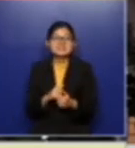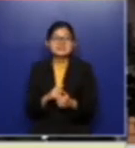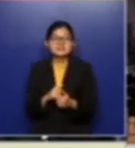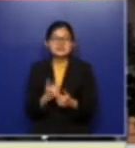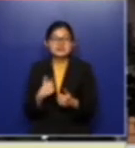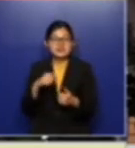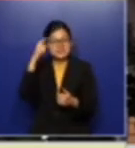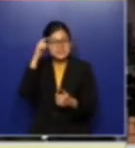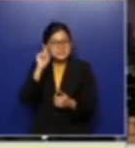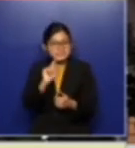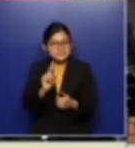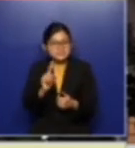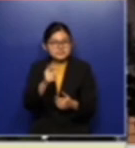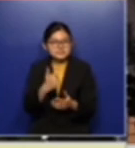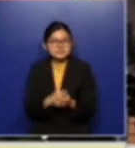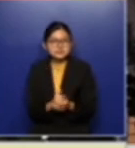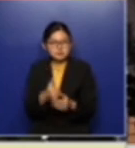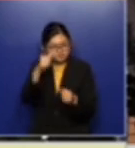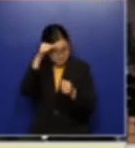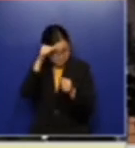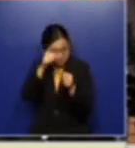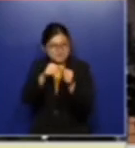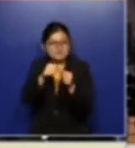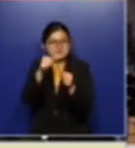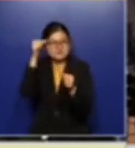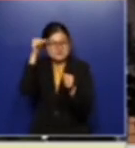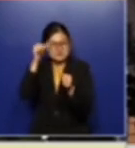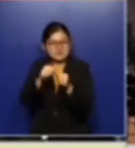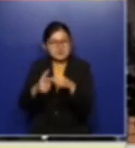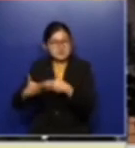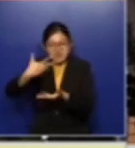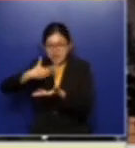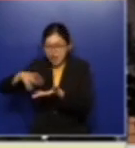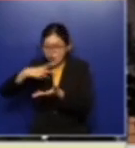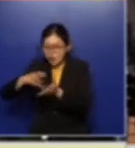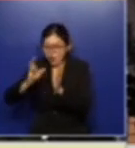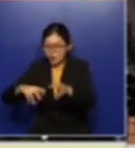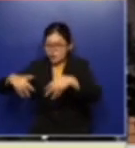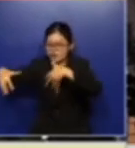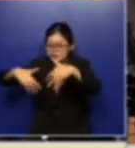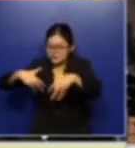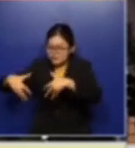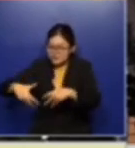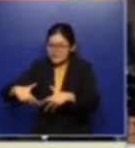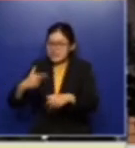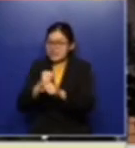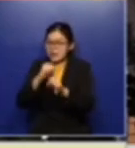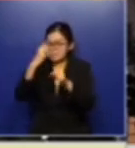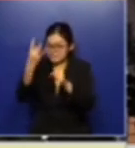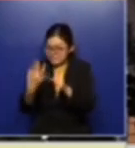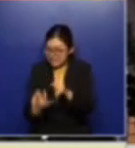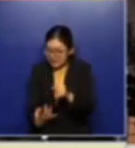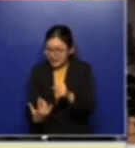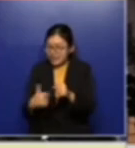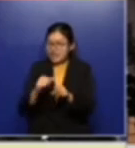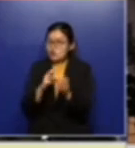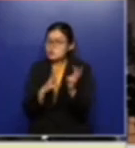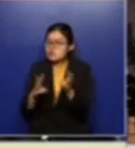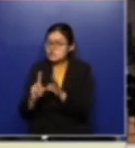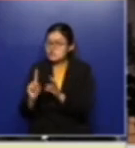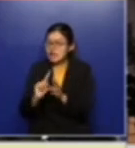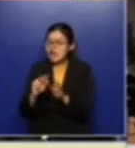ที่ท่านต้องจำเลยแล้วไปพูดกับพี่น้องประชาชนว่าจะทำอะไรให้ท่านทำยังไงให้